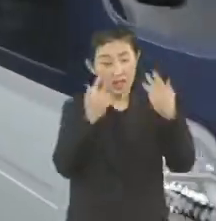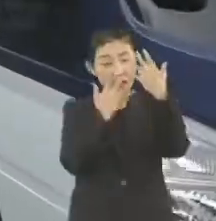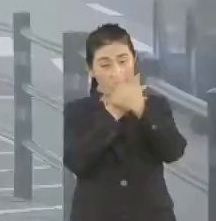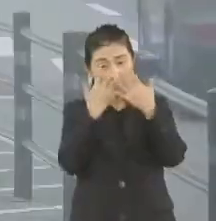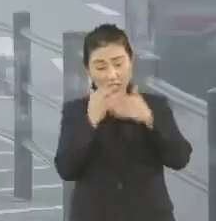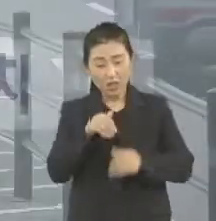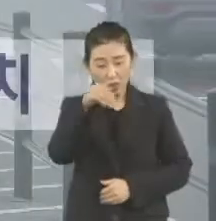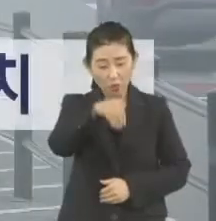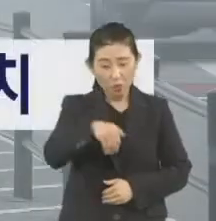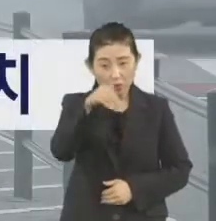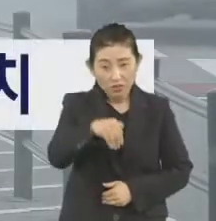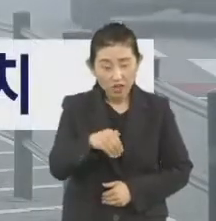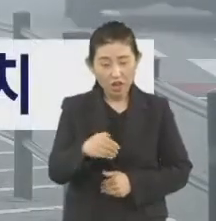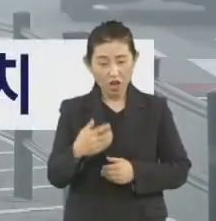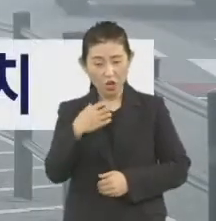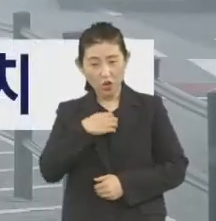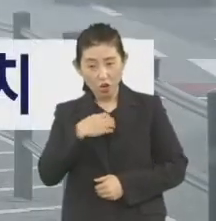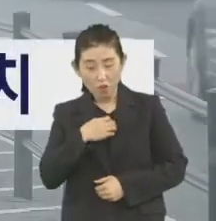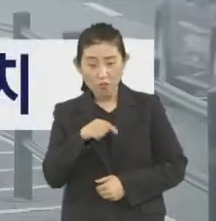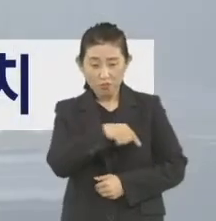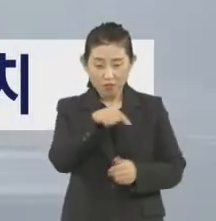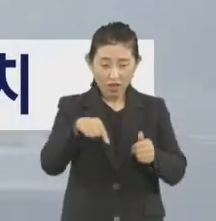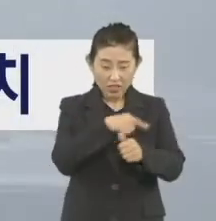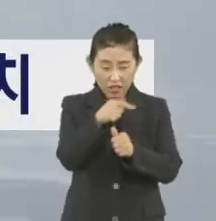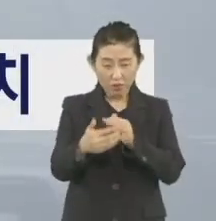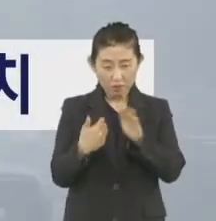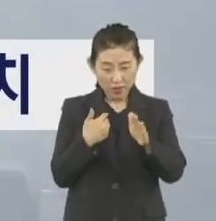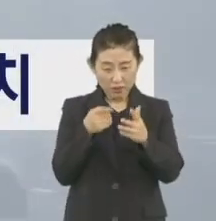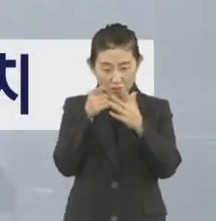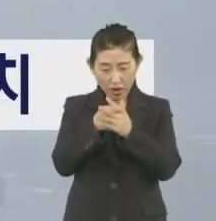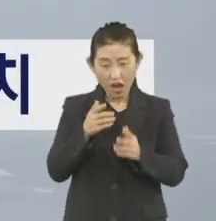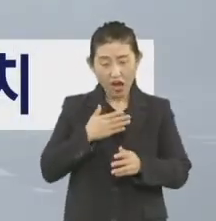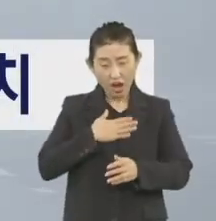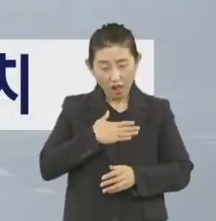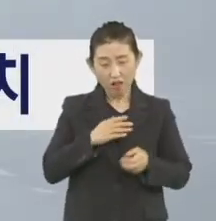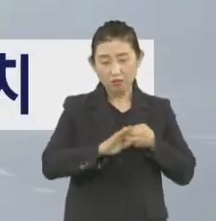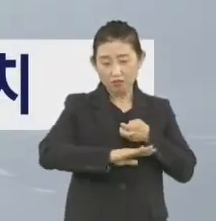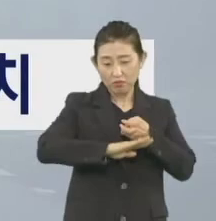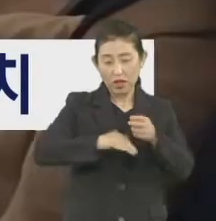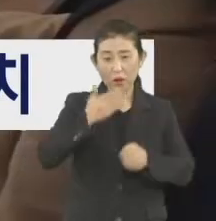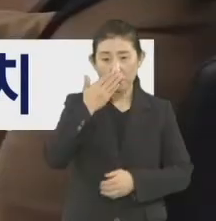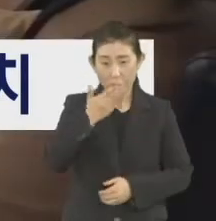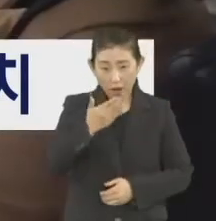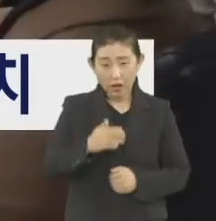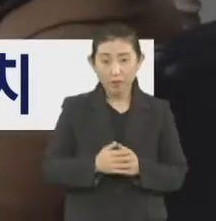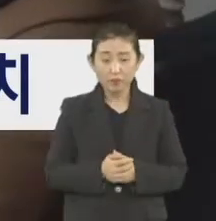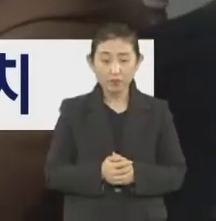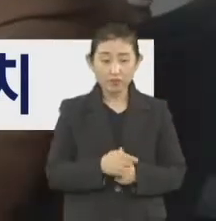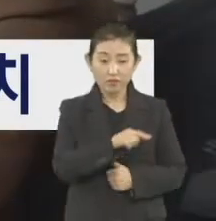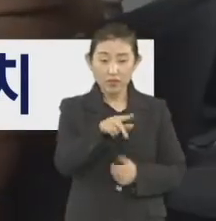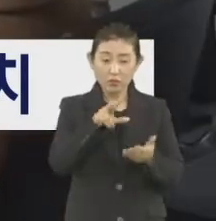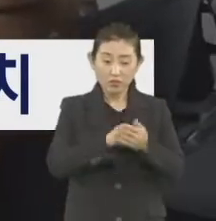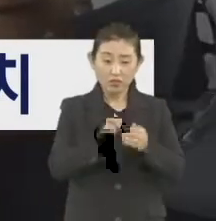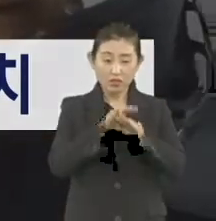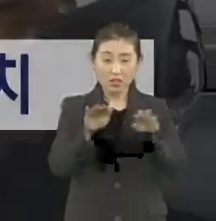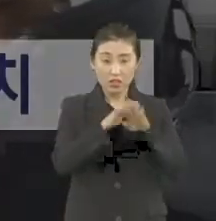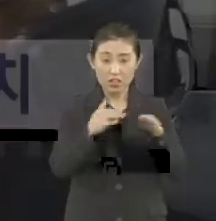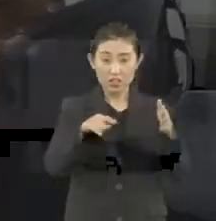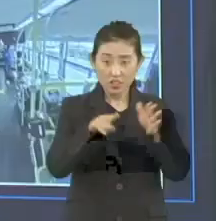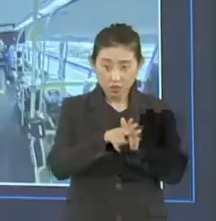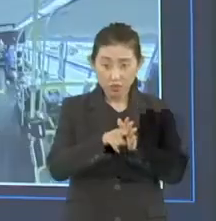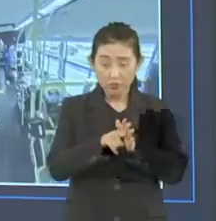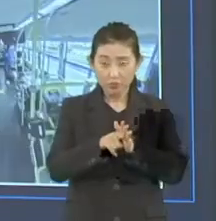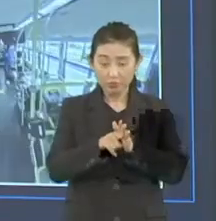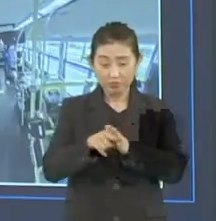물론 공사와 사고 구간 등 돌발 상황까지 대처하며 운행이 가능한데 자율주행 버스의 한계를 극복하기 위해